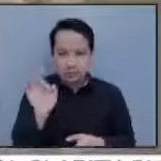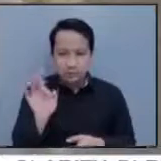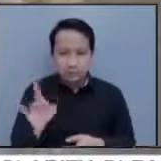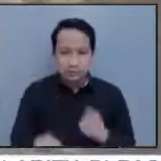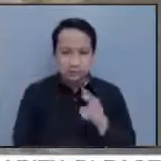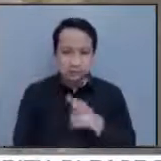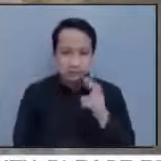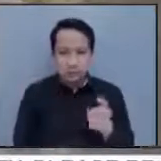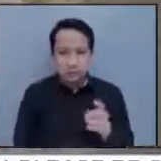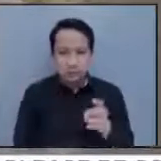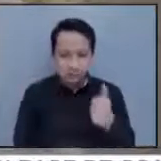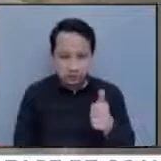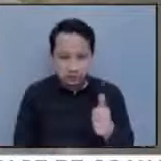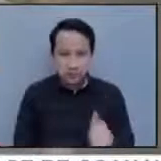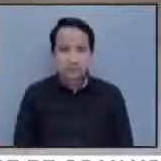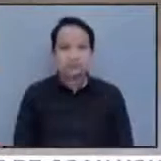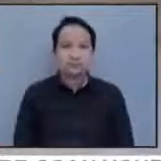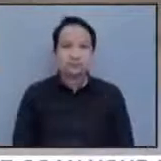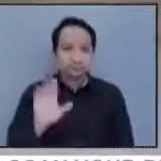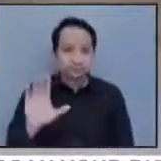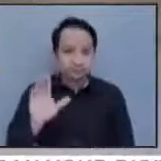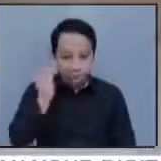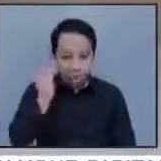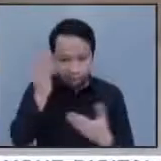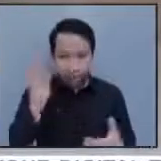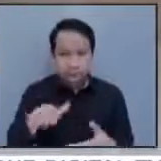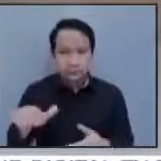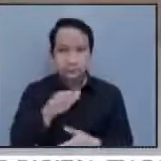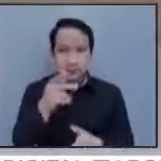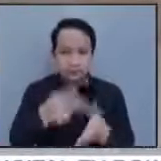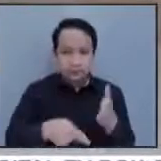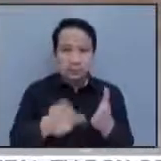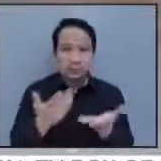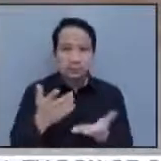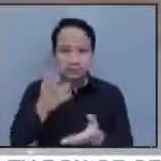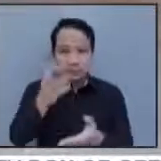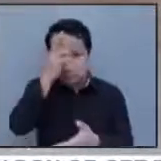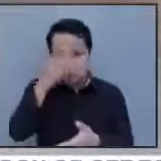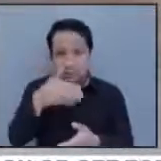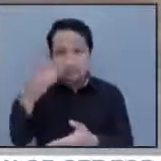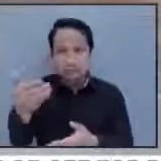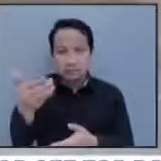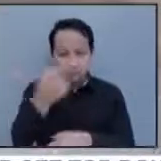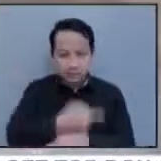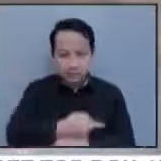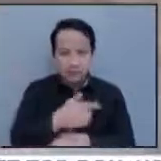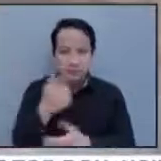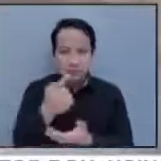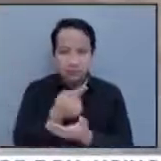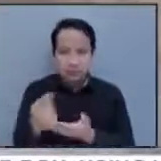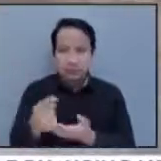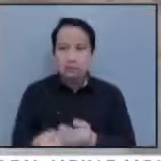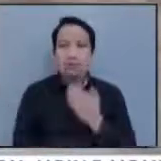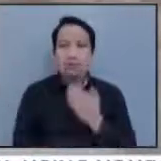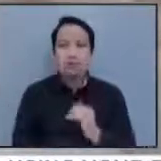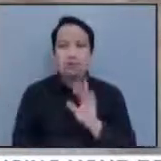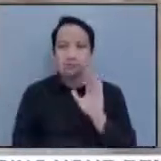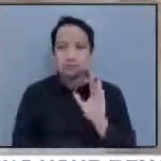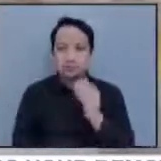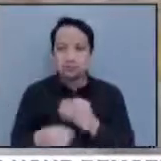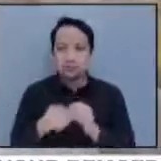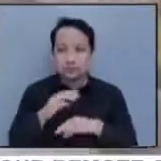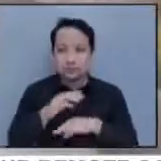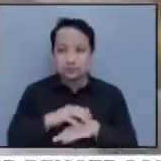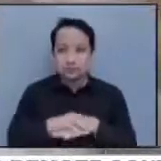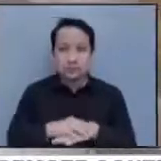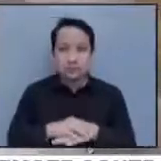210 pesos. Wala pang abiso kung magtataas ang presyo nito sa mga susunod na araw o linggo dahil sa banta ng bird flu,